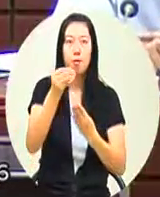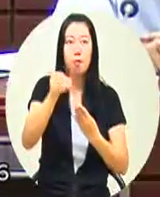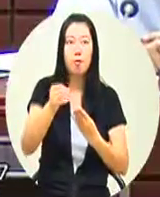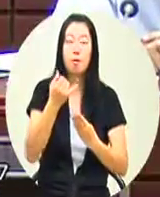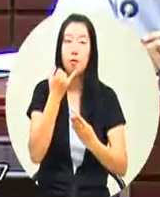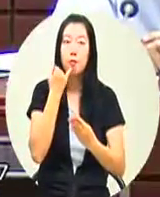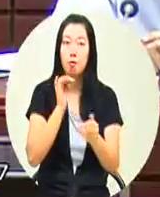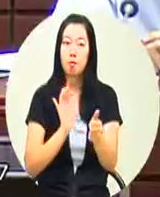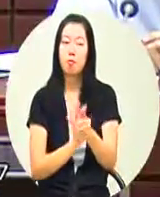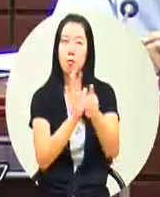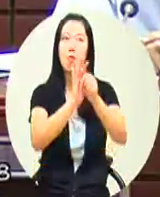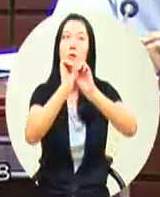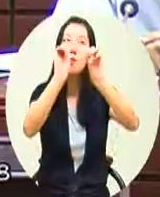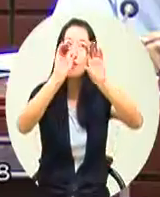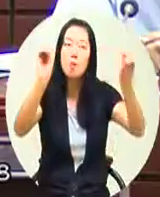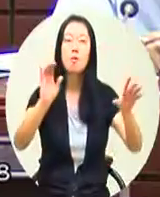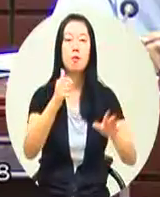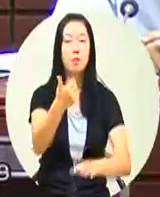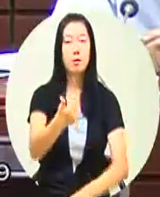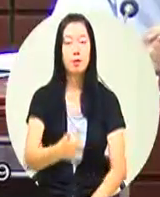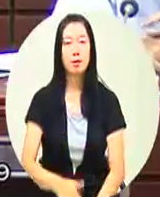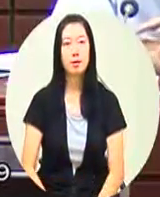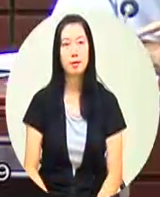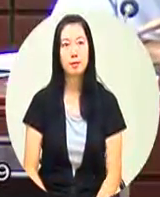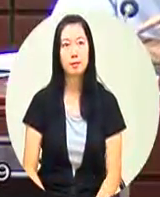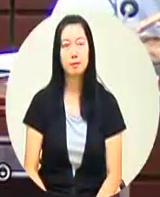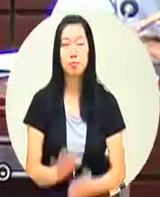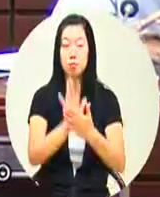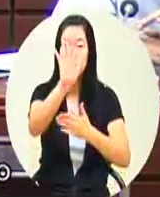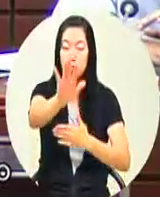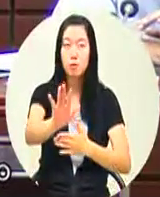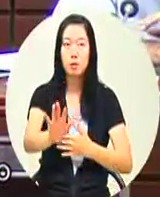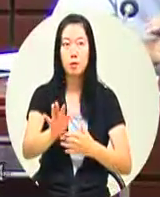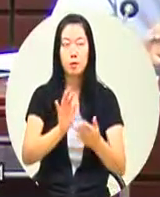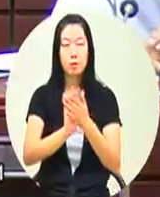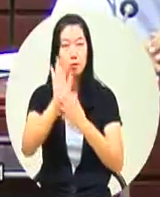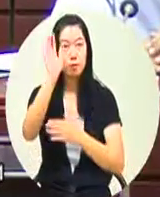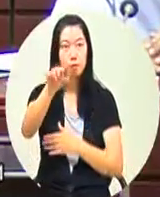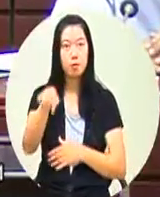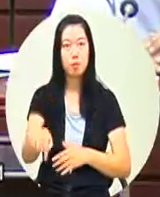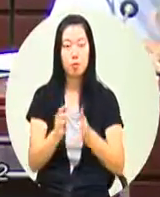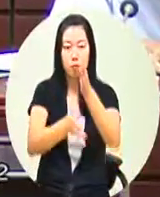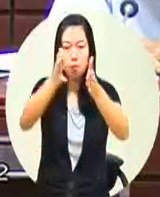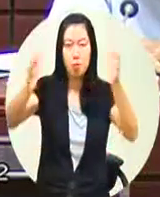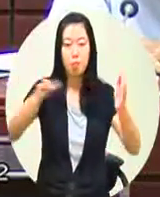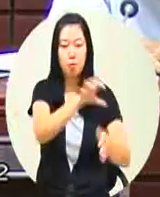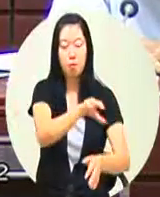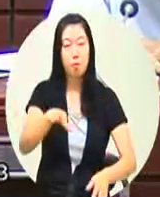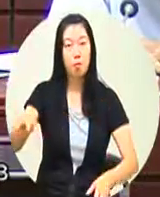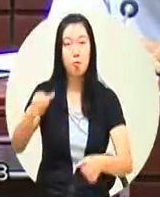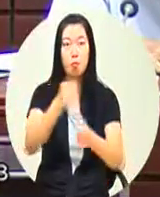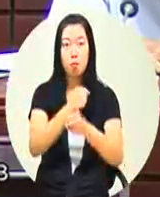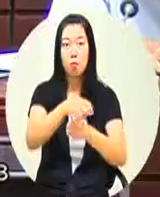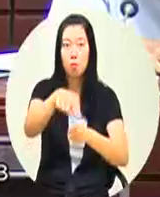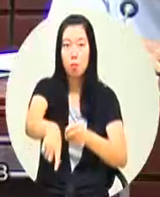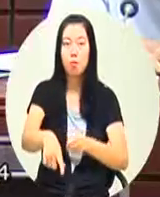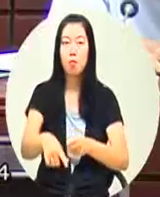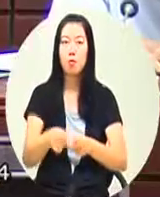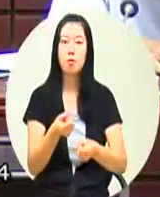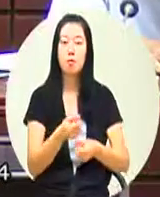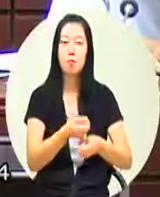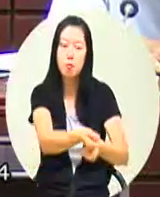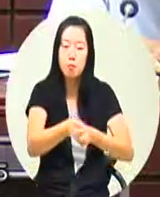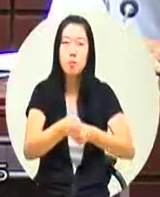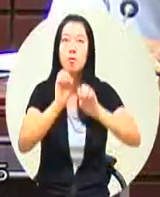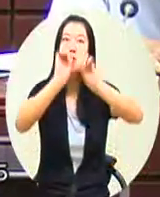是推动的一个方向。那未来是不是在就都会地带做一个行销的一个，我